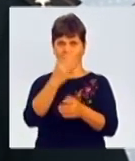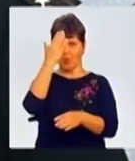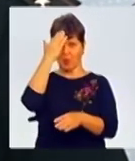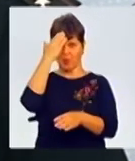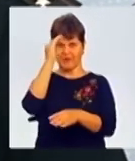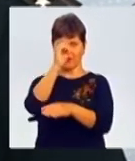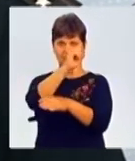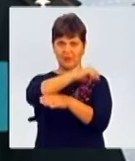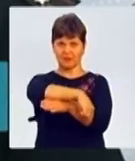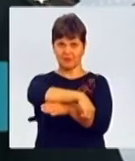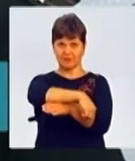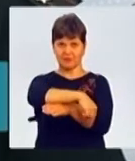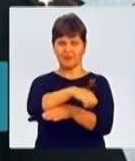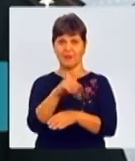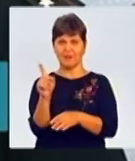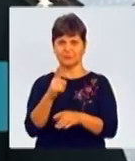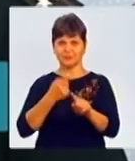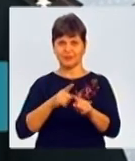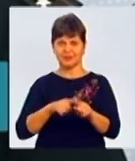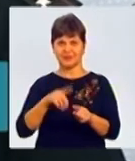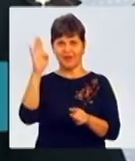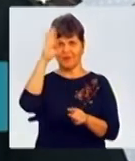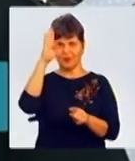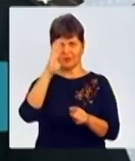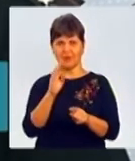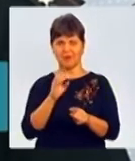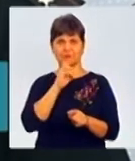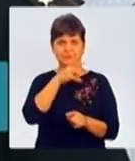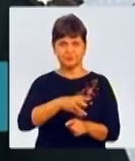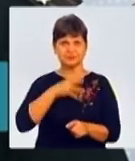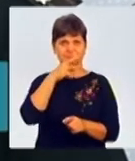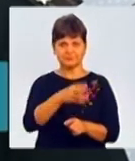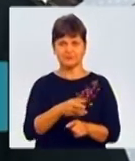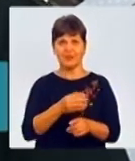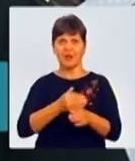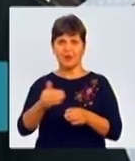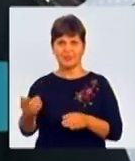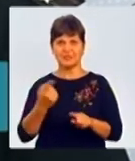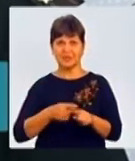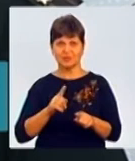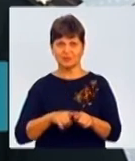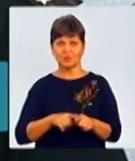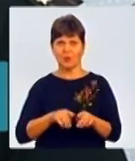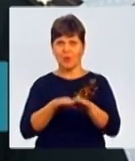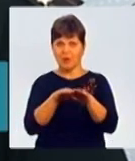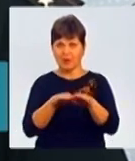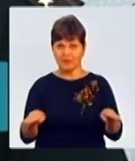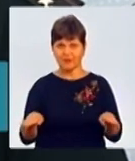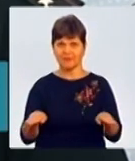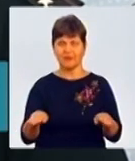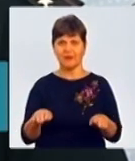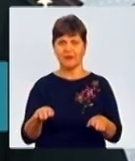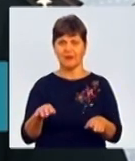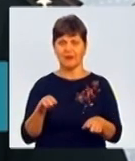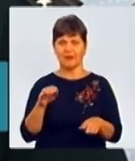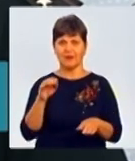для того, щоб вся ця вода, яка потрапила в легені, вона вийшла. Після цього людина укладається на рівну поверхню, підкладається під